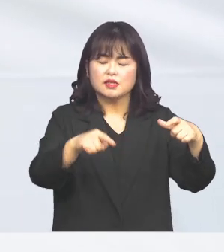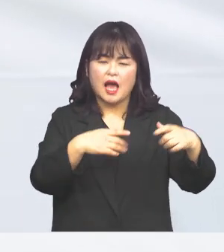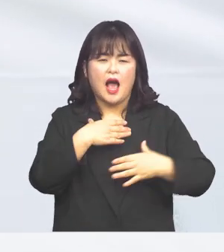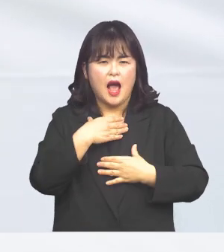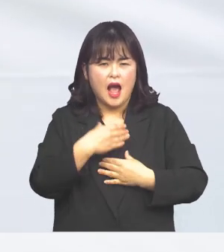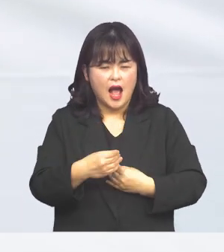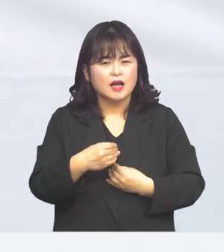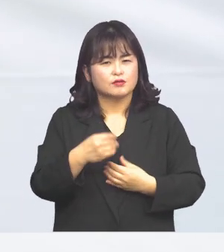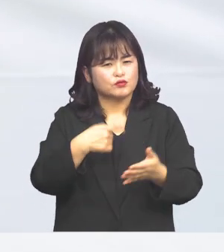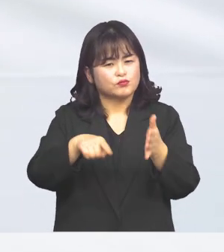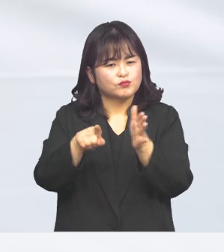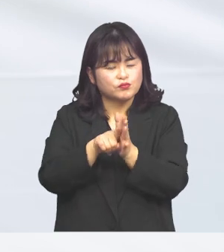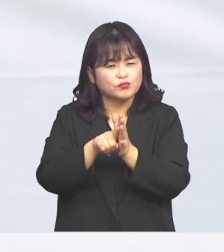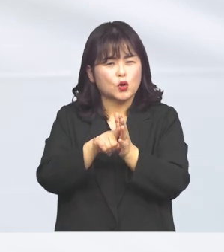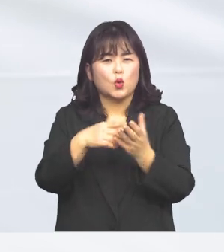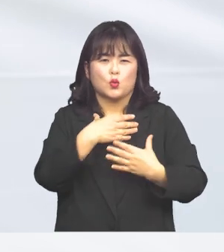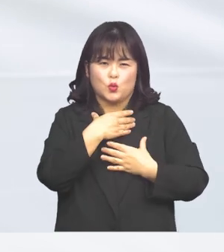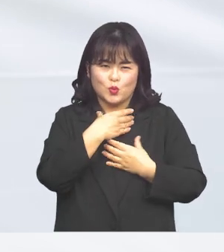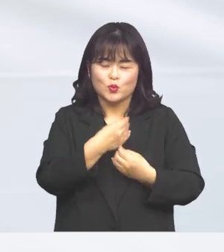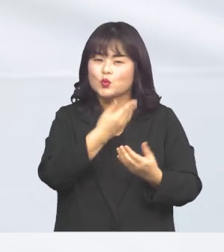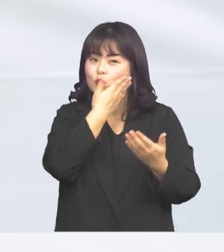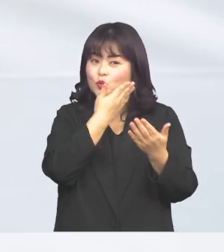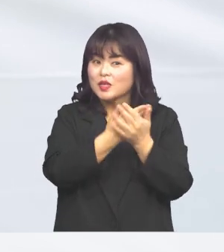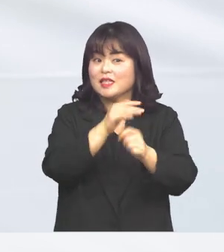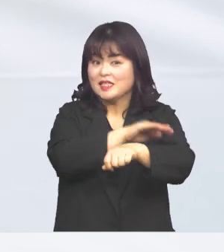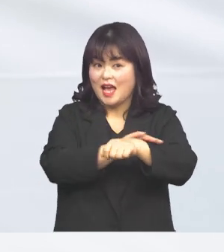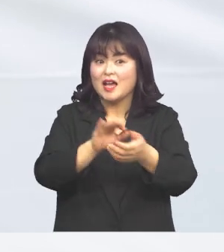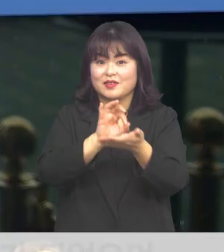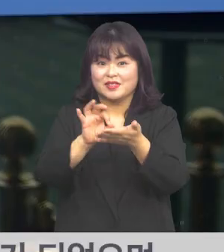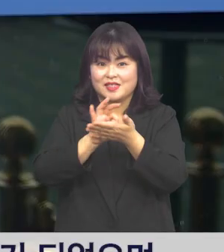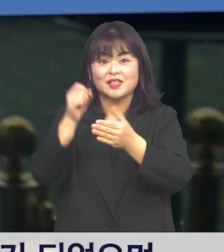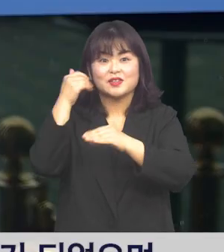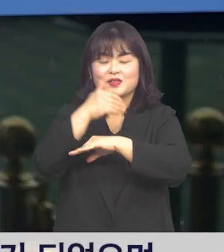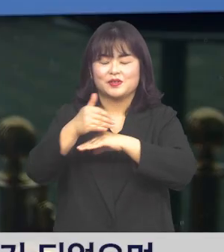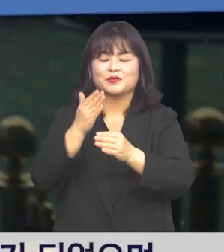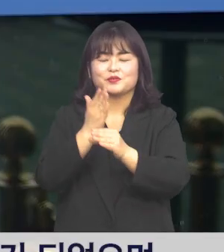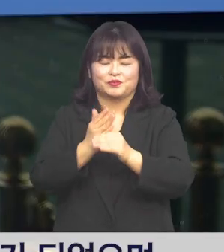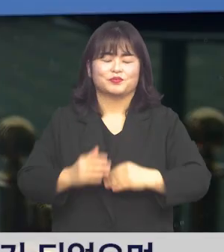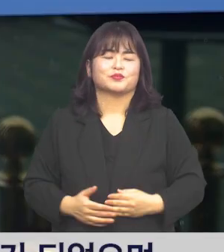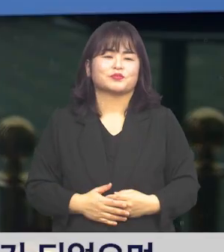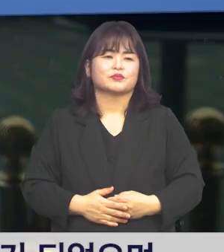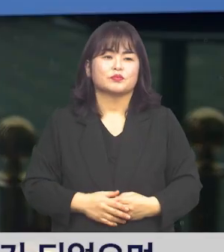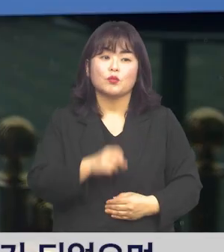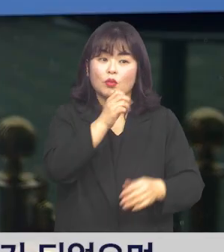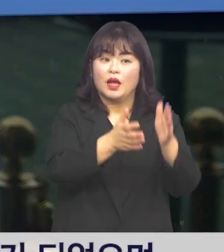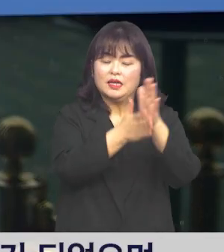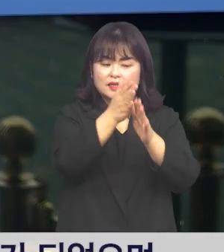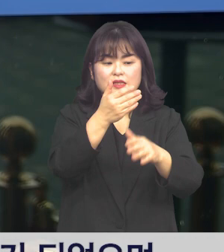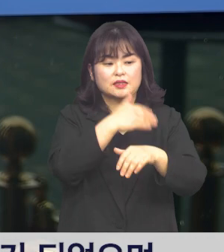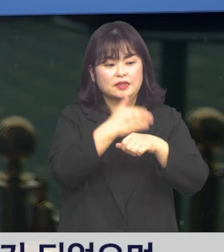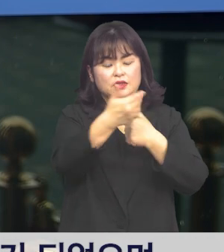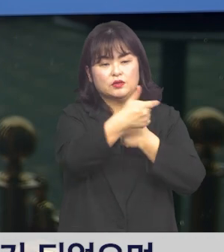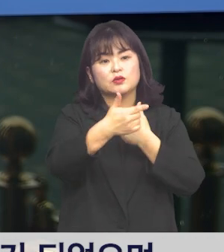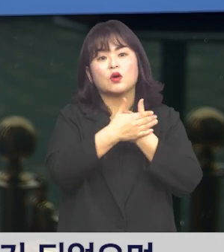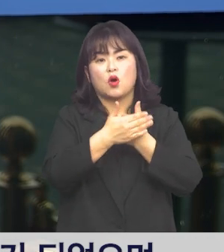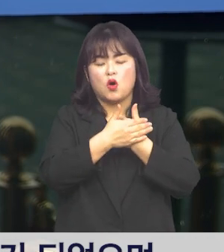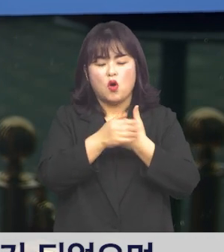데 큰 힘이 될 것입니다. 소중하게 잘 사용하겠습니다. 용인시에서 보여주신 관심과